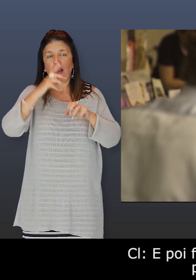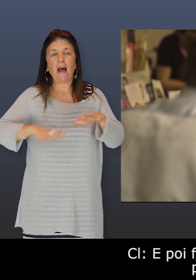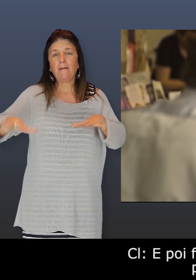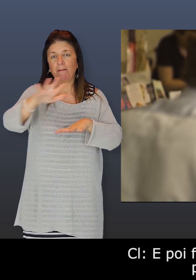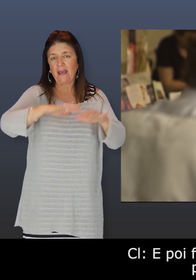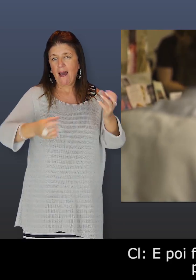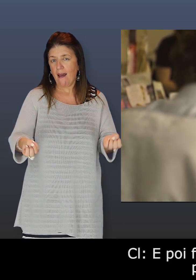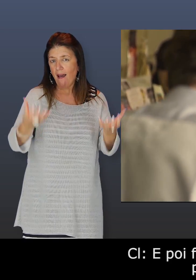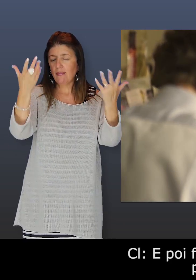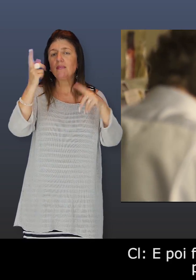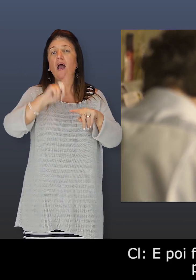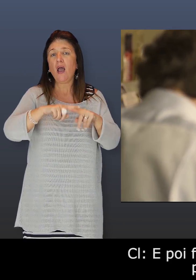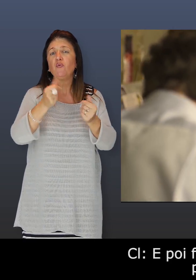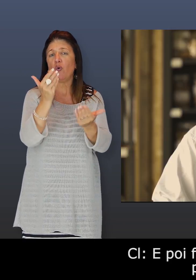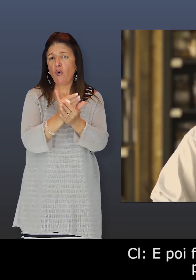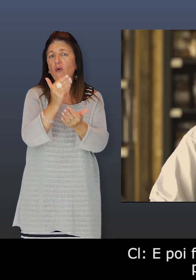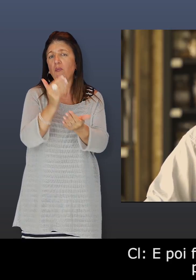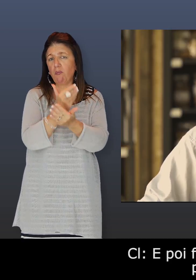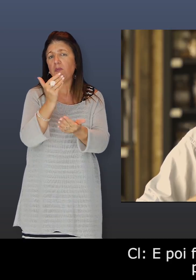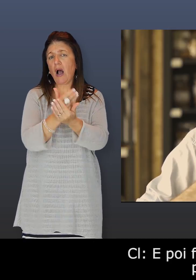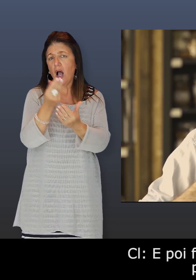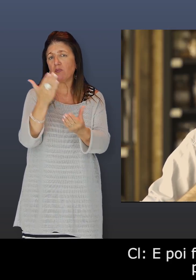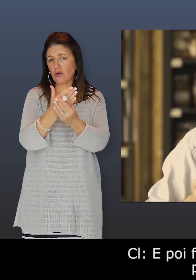portafogli perché costa meno.